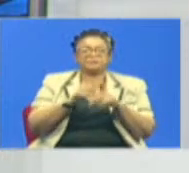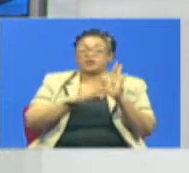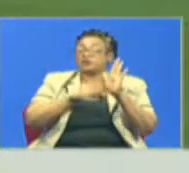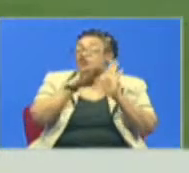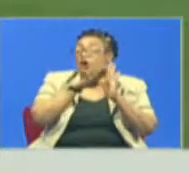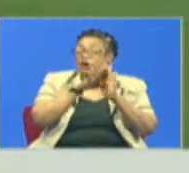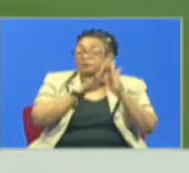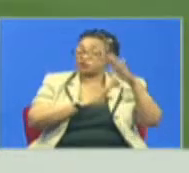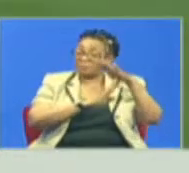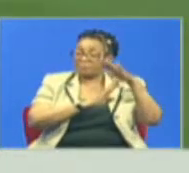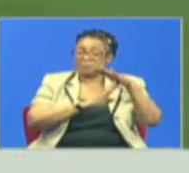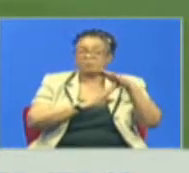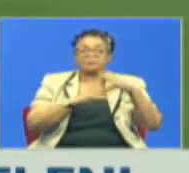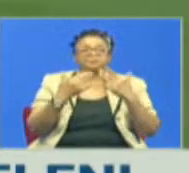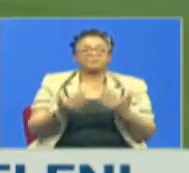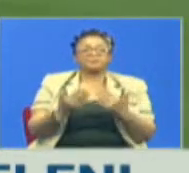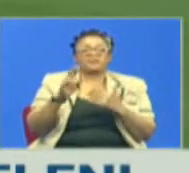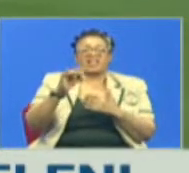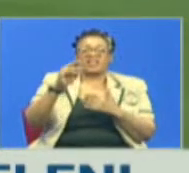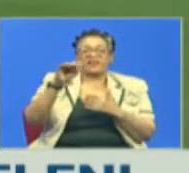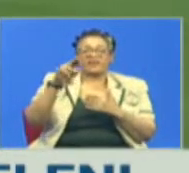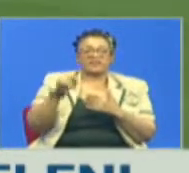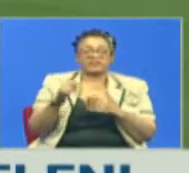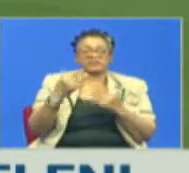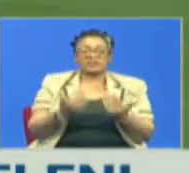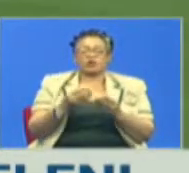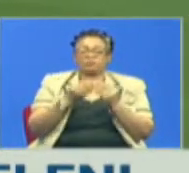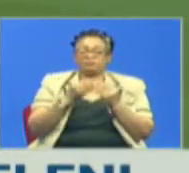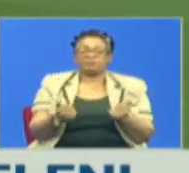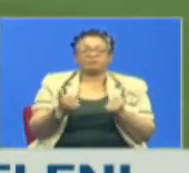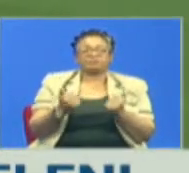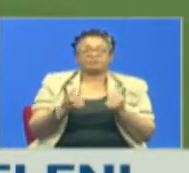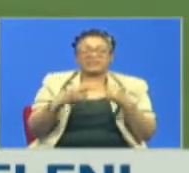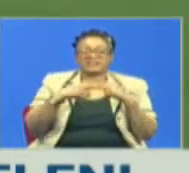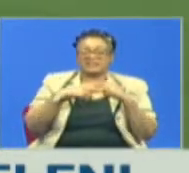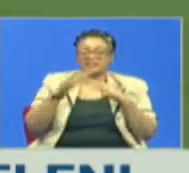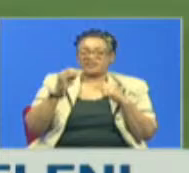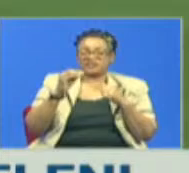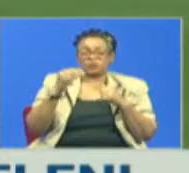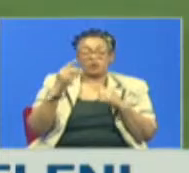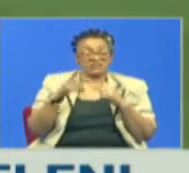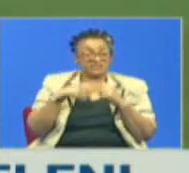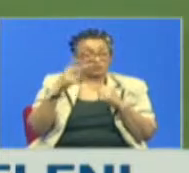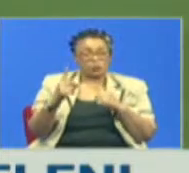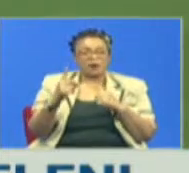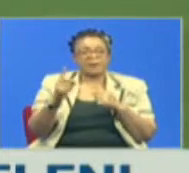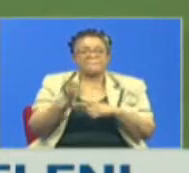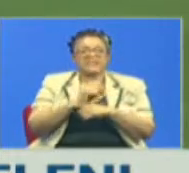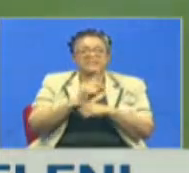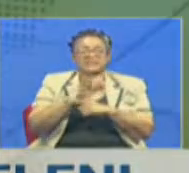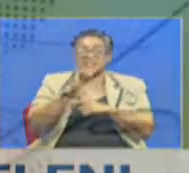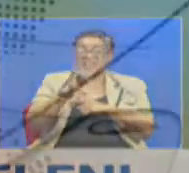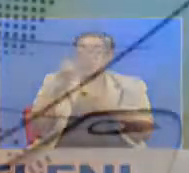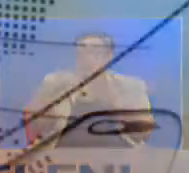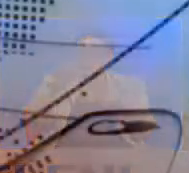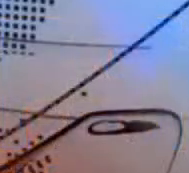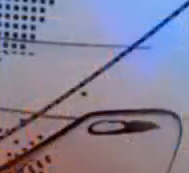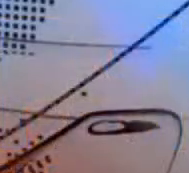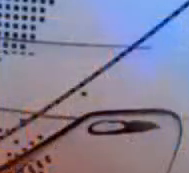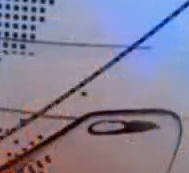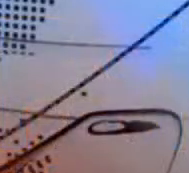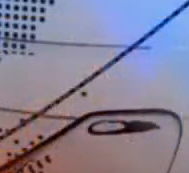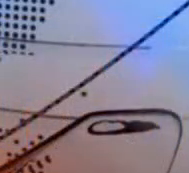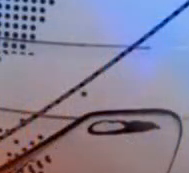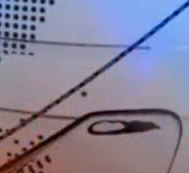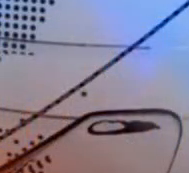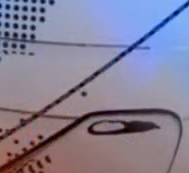Nguvu mpya Ivan Rakitic alifunga kunako dakika ya 71. Ushindi huu unamaanisha kwamba Barcelona ina jumla ya alama